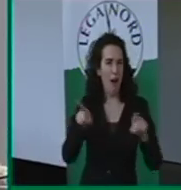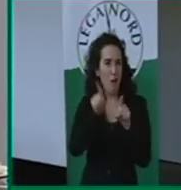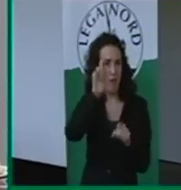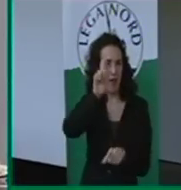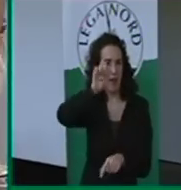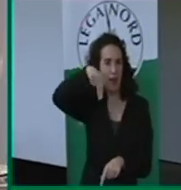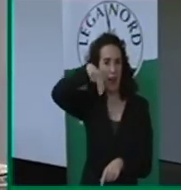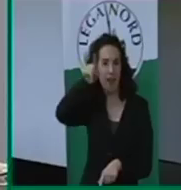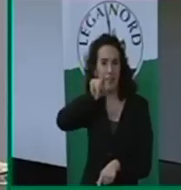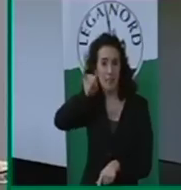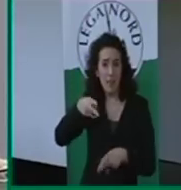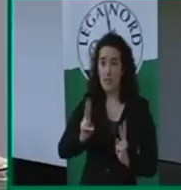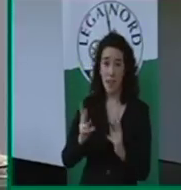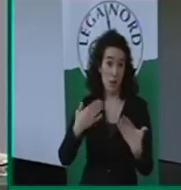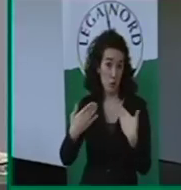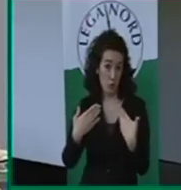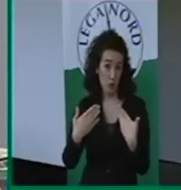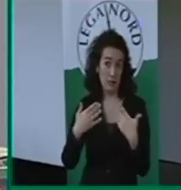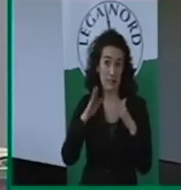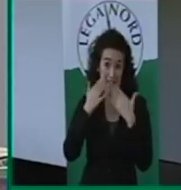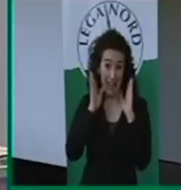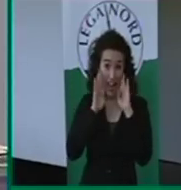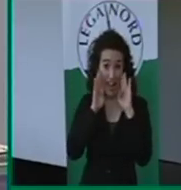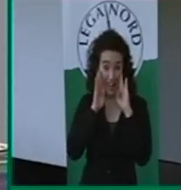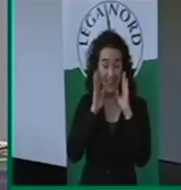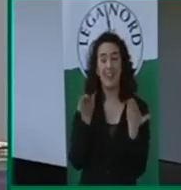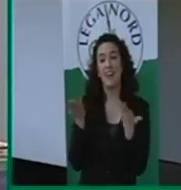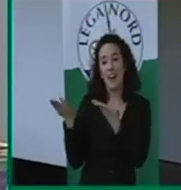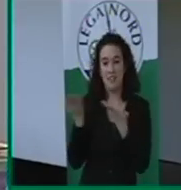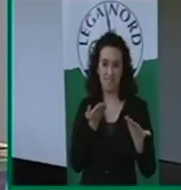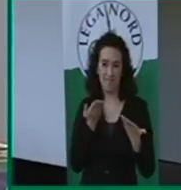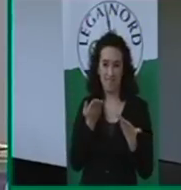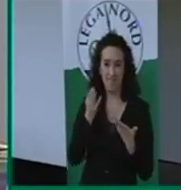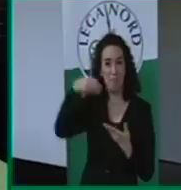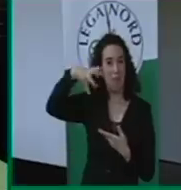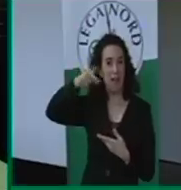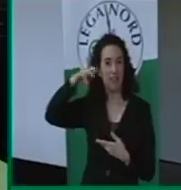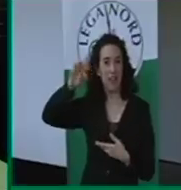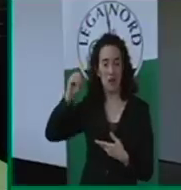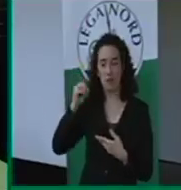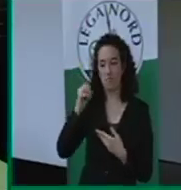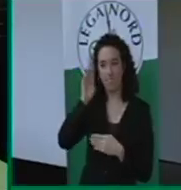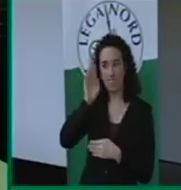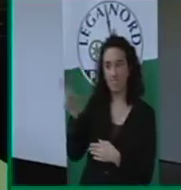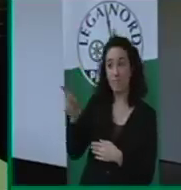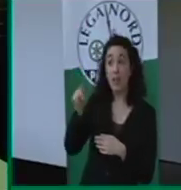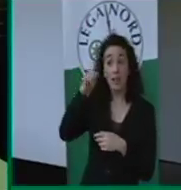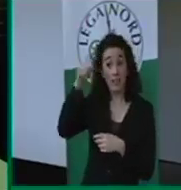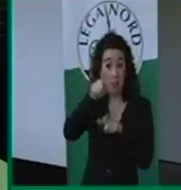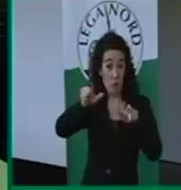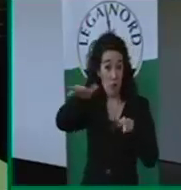quindi davvero raccogliamo raccogliamo l'invito di Matteo e se davvero qualcuno ancora fuori può accomodarsi in